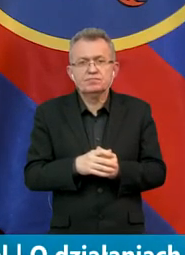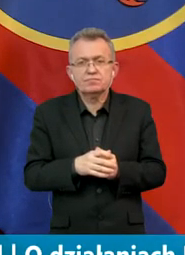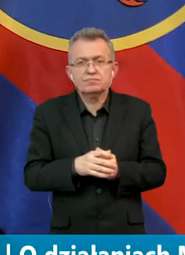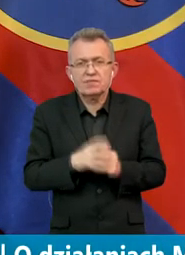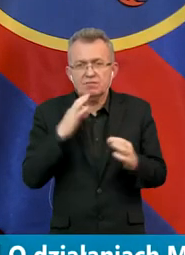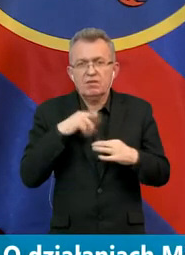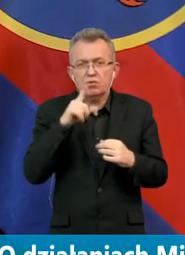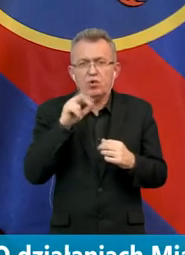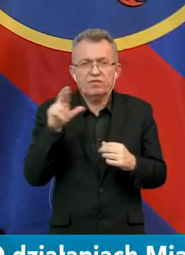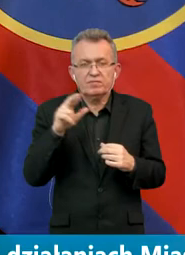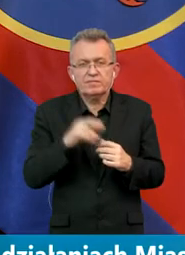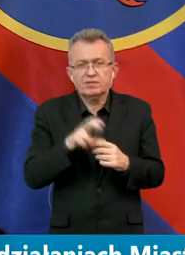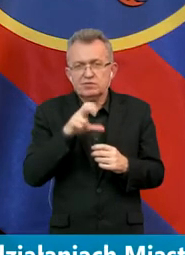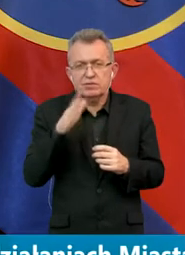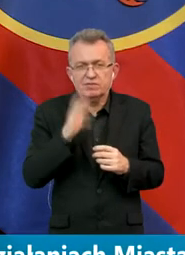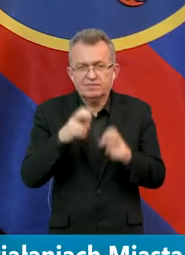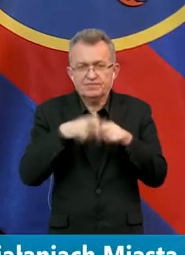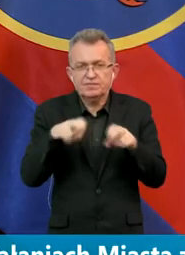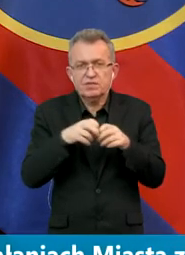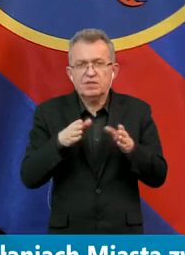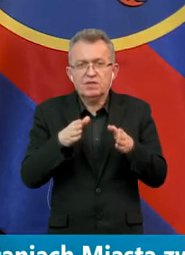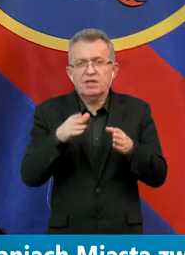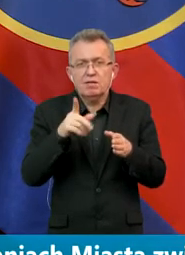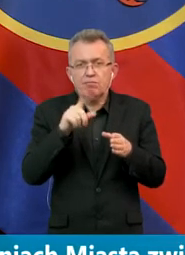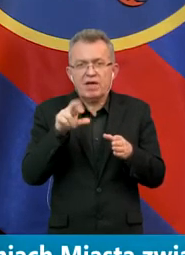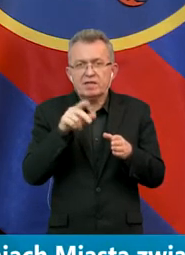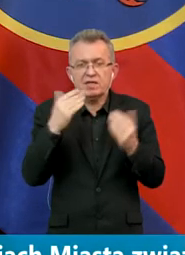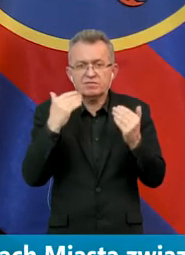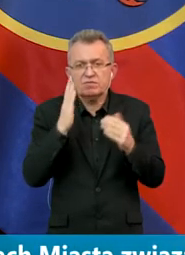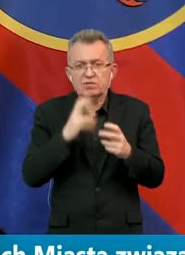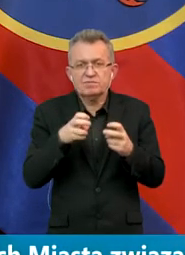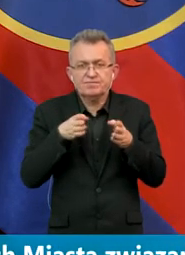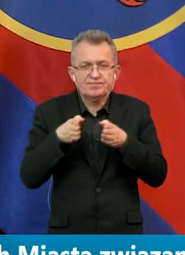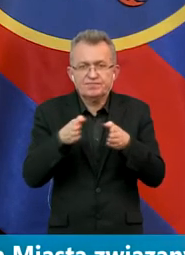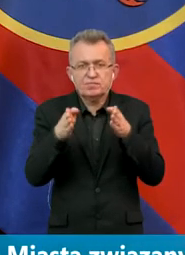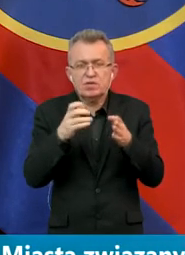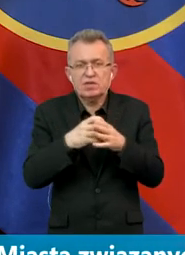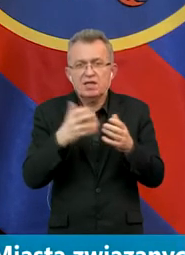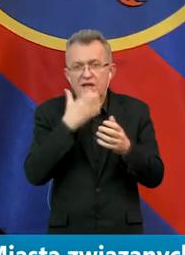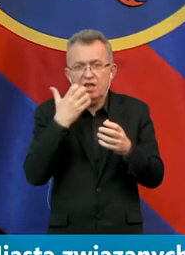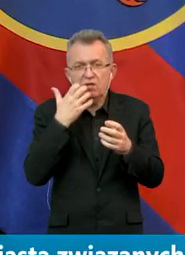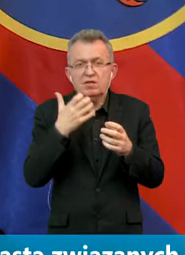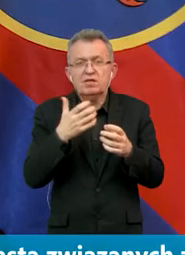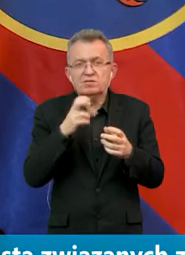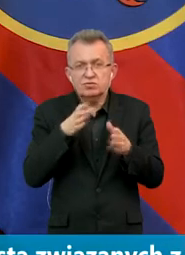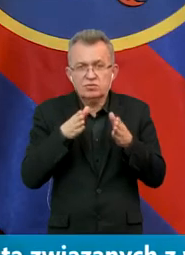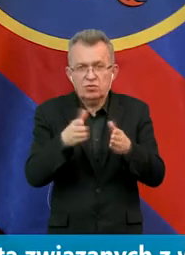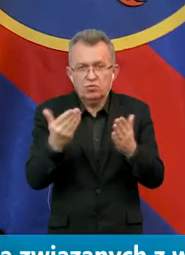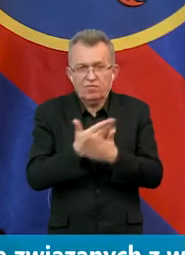Pan Piotr, czy będzie rewitalizacja ścieżek w Parku Kasprowicza? Można by to połączyć z przebudowanym Teatrem Letnim. Tak, Panie